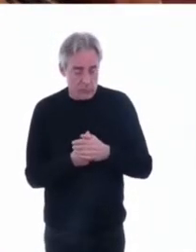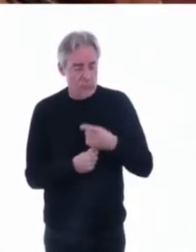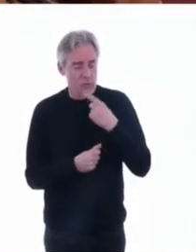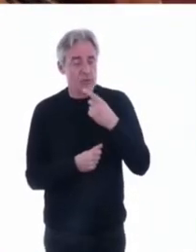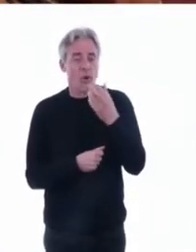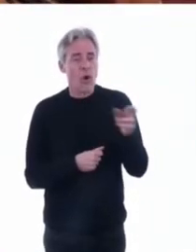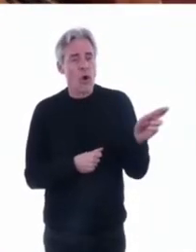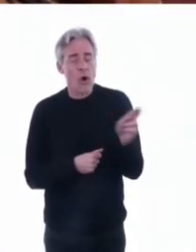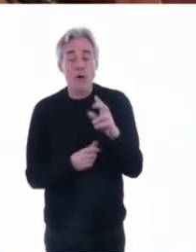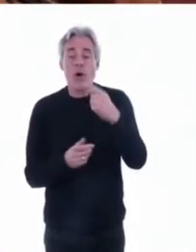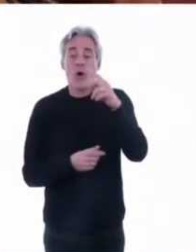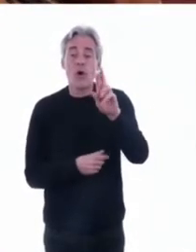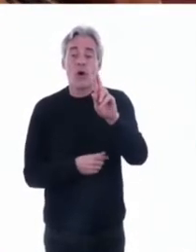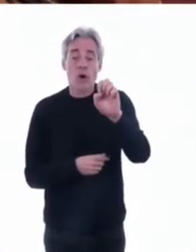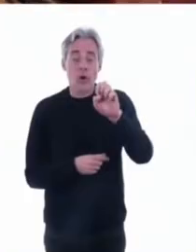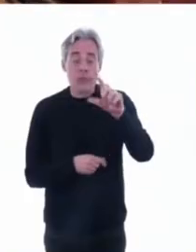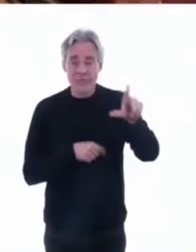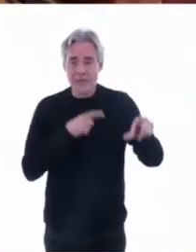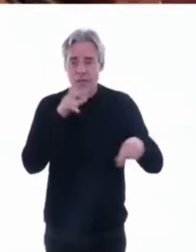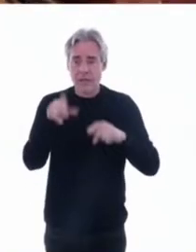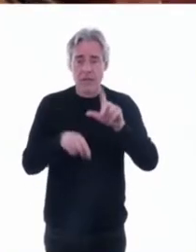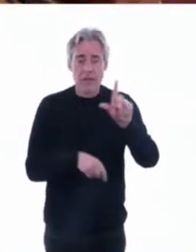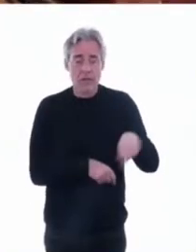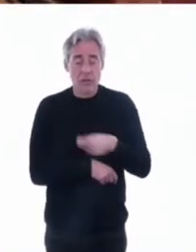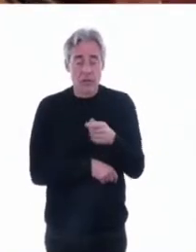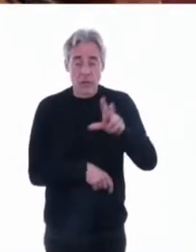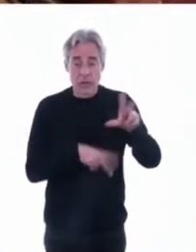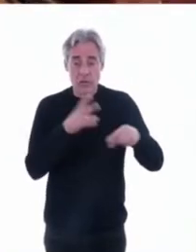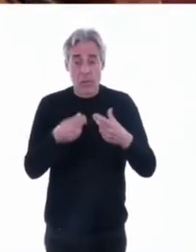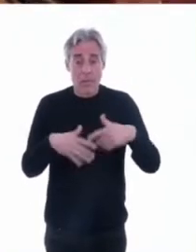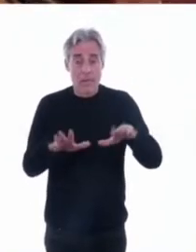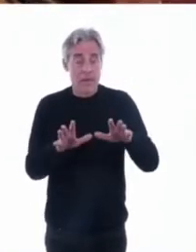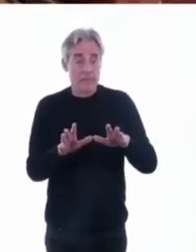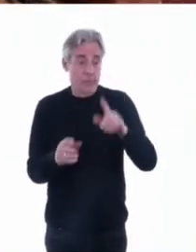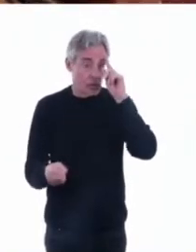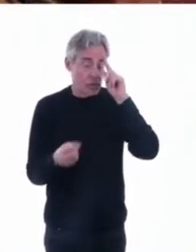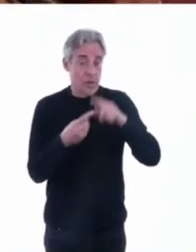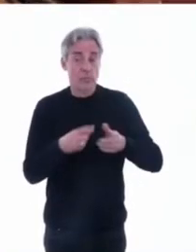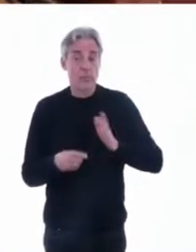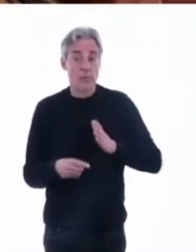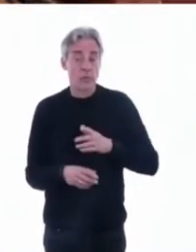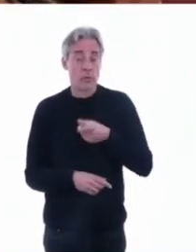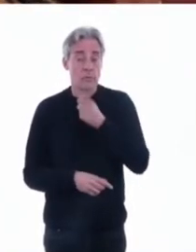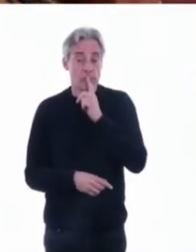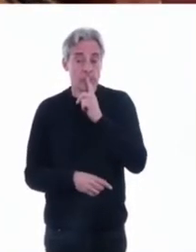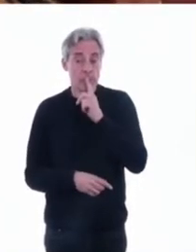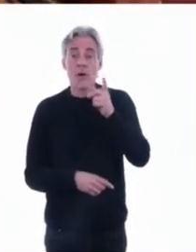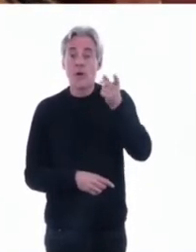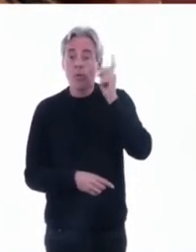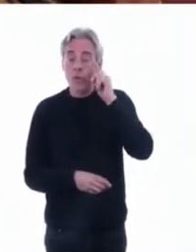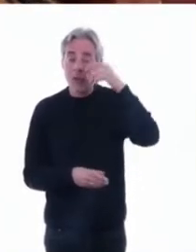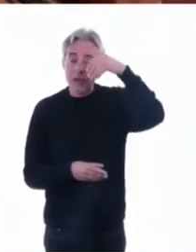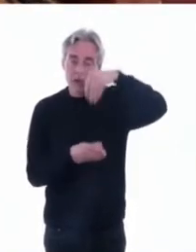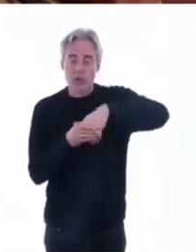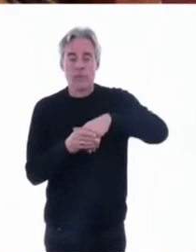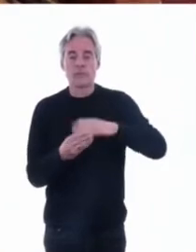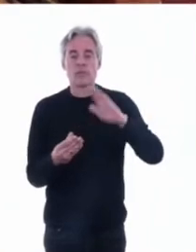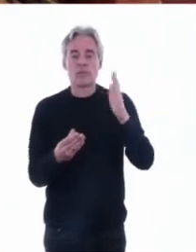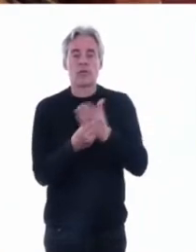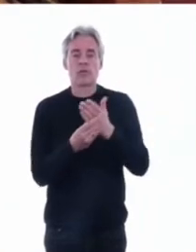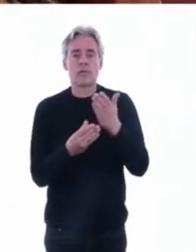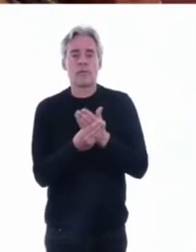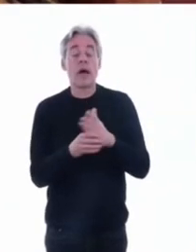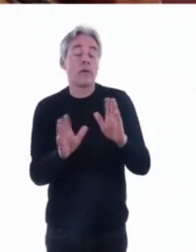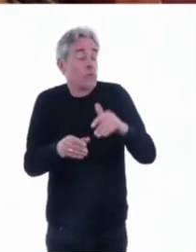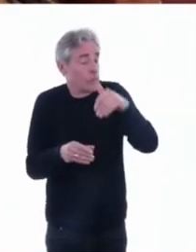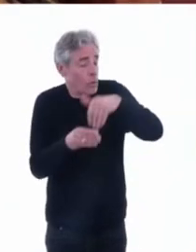renaturation, mais vous ne parlez finalement jamais des Bordelais. Parce qu'à l'intérieur de ce document, ah ben non Stéphane,